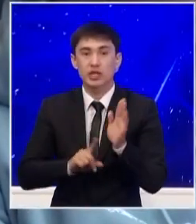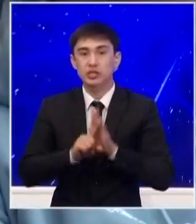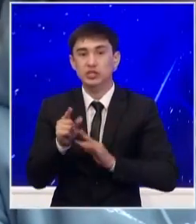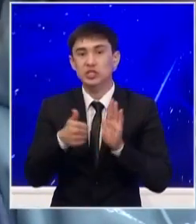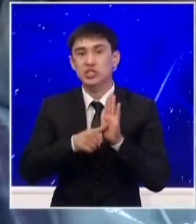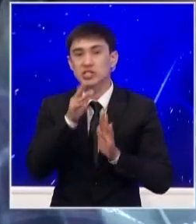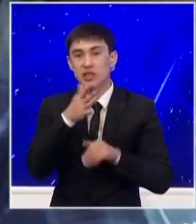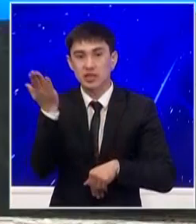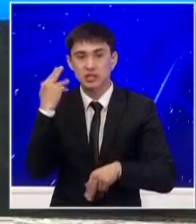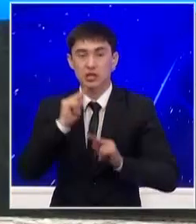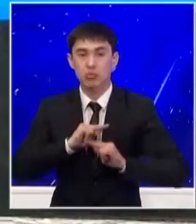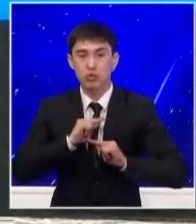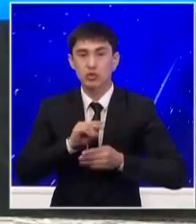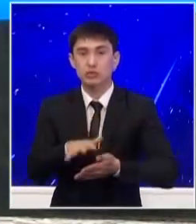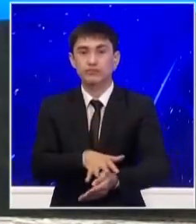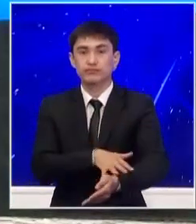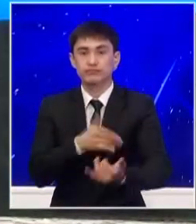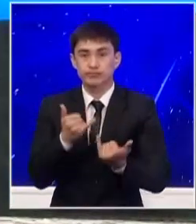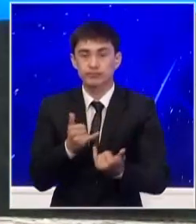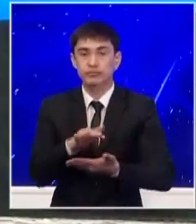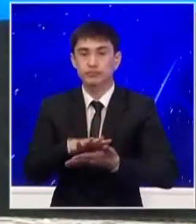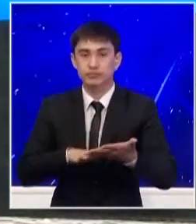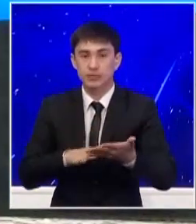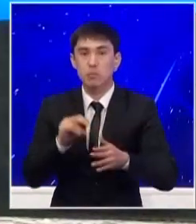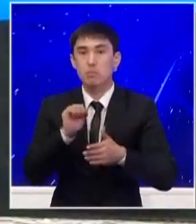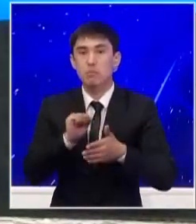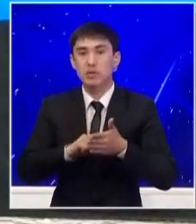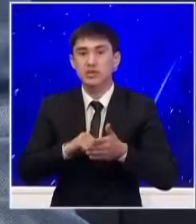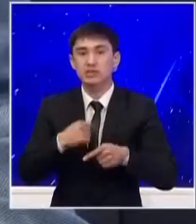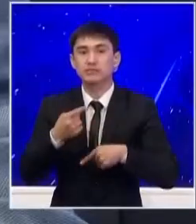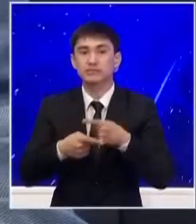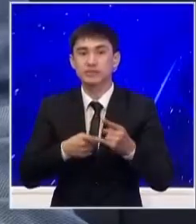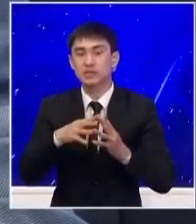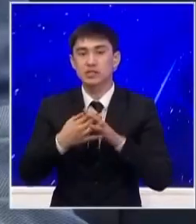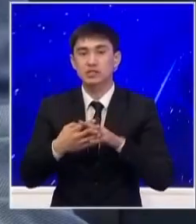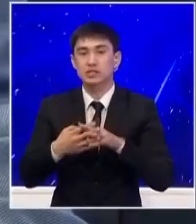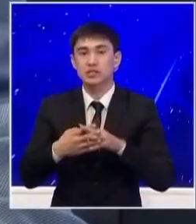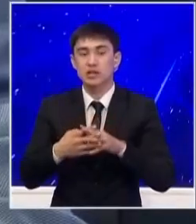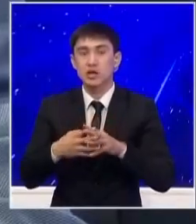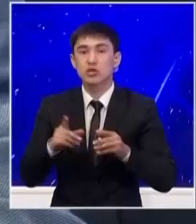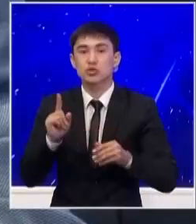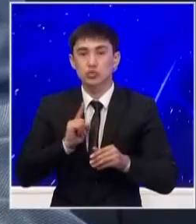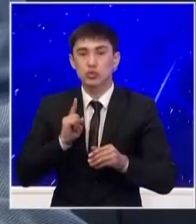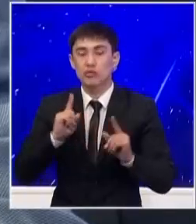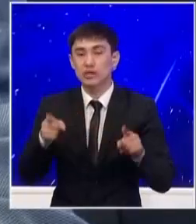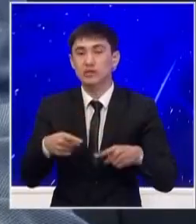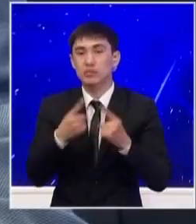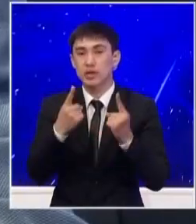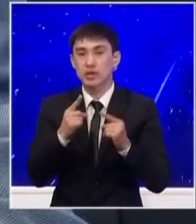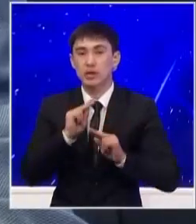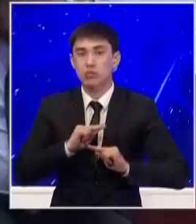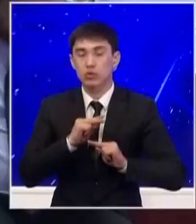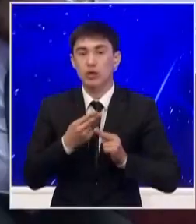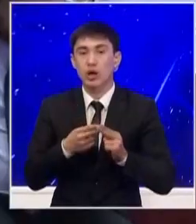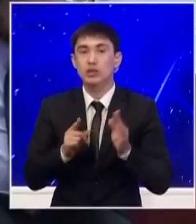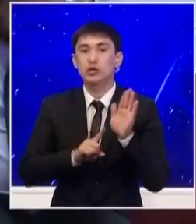Начатые 6 лет назад работы тянутся до сих пор, став притчей во языцев для сельчан. С тех пор они ждут их возобновления. Однако